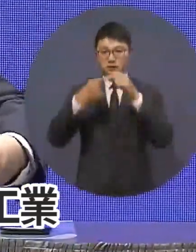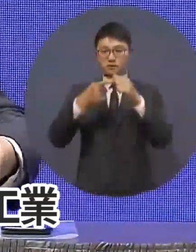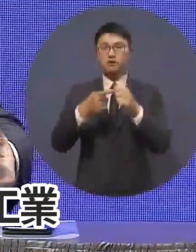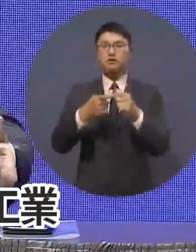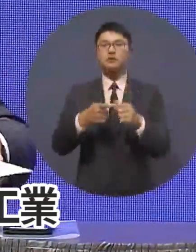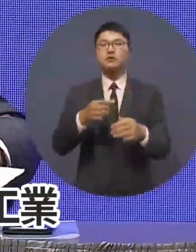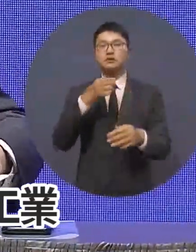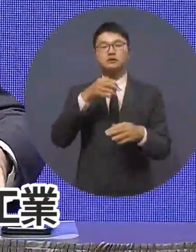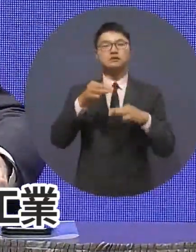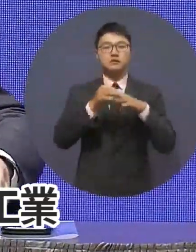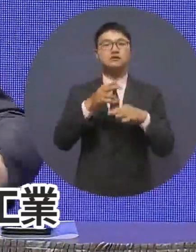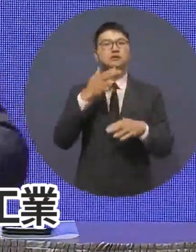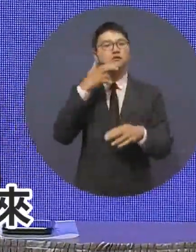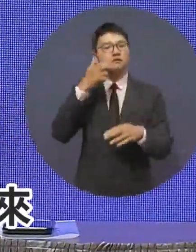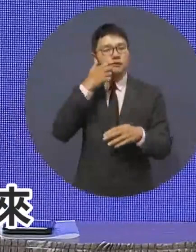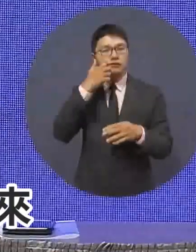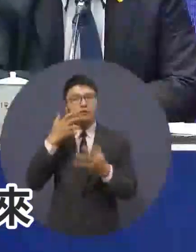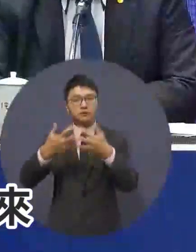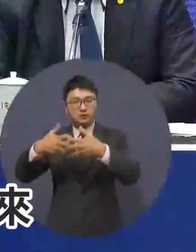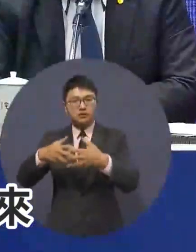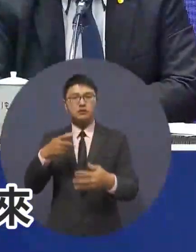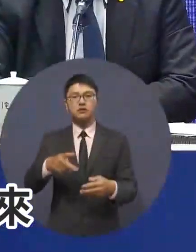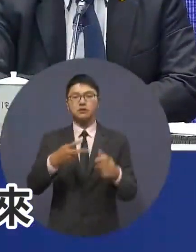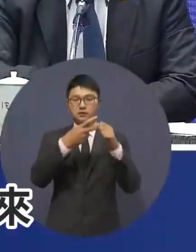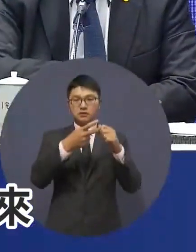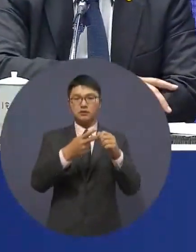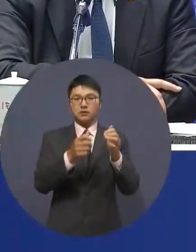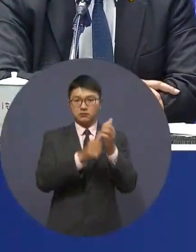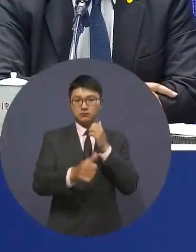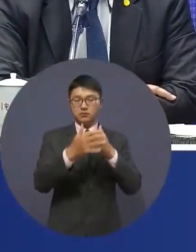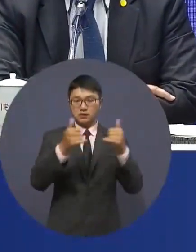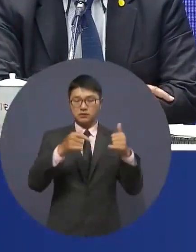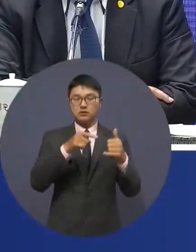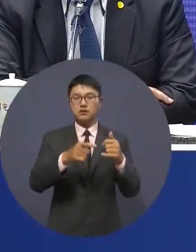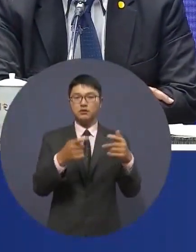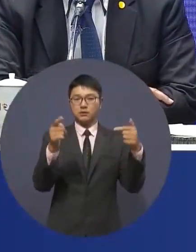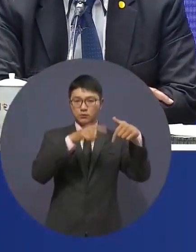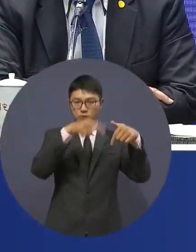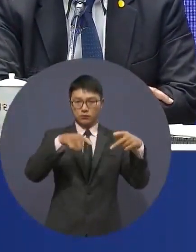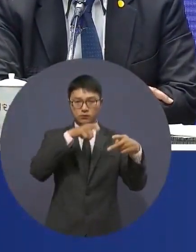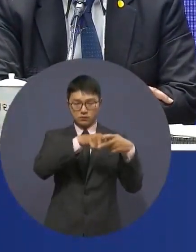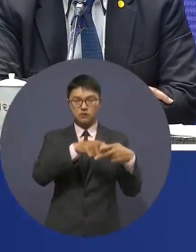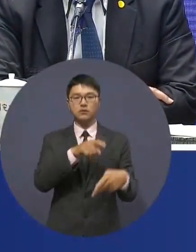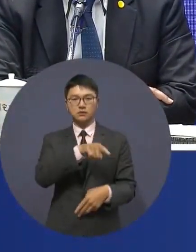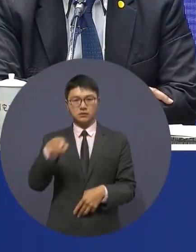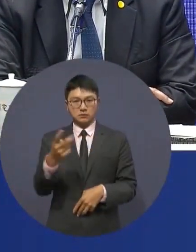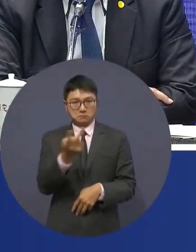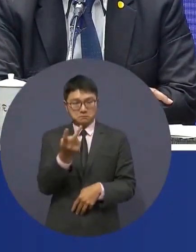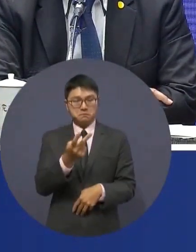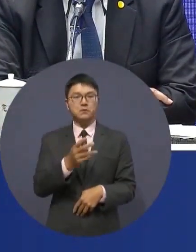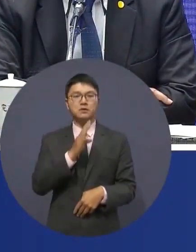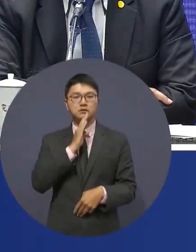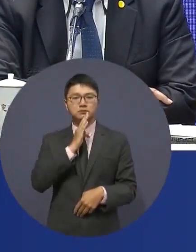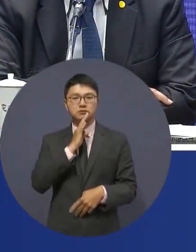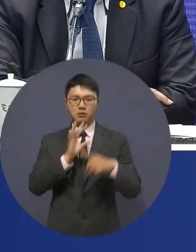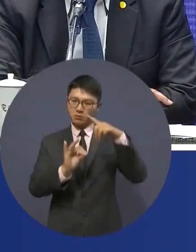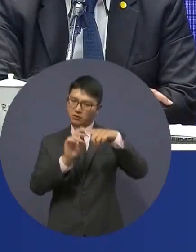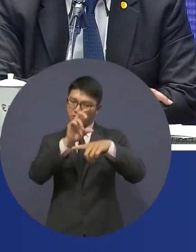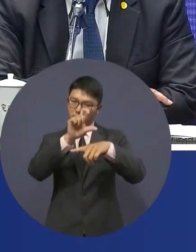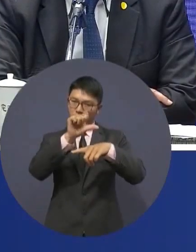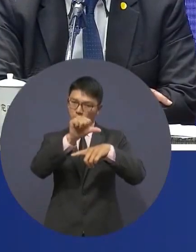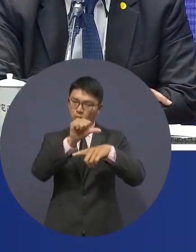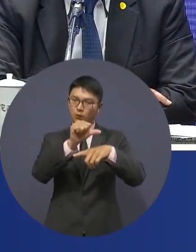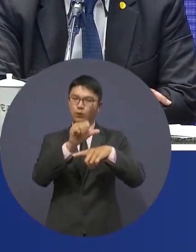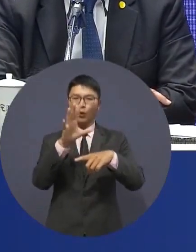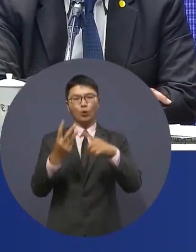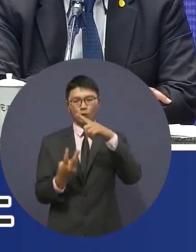业、民生化工业，好，这些产业，这两个产业加起来又超过了那个6×5，在1/3是